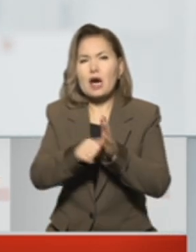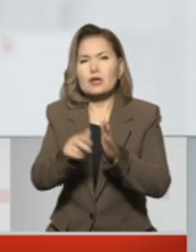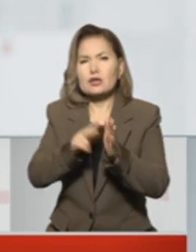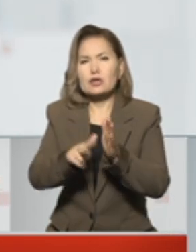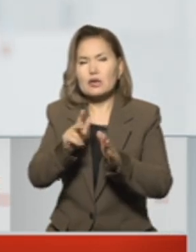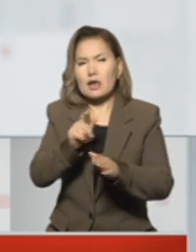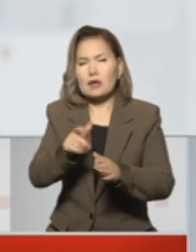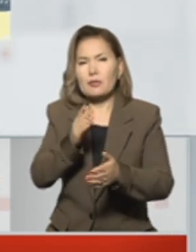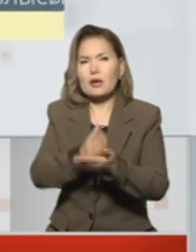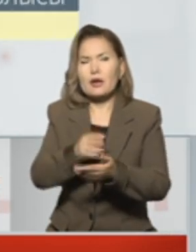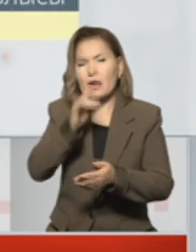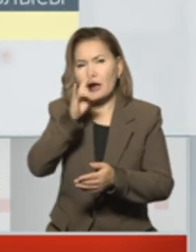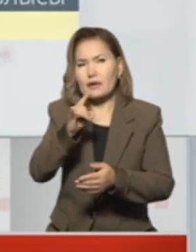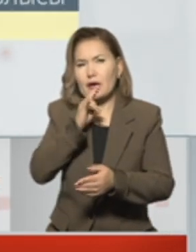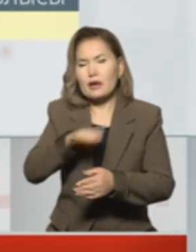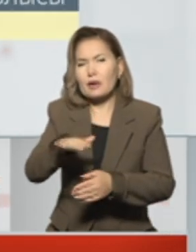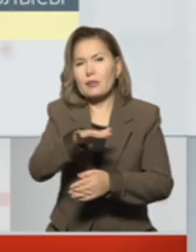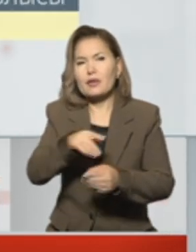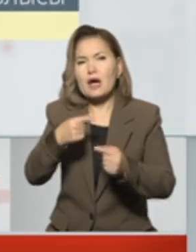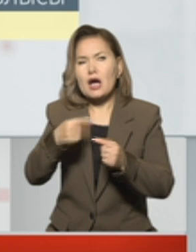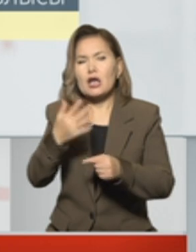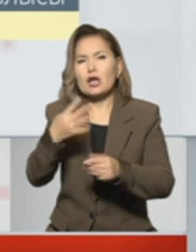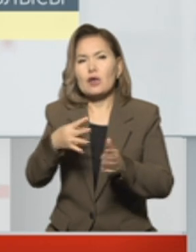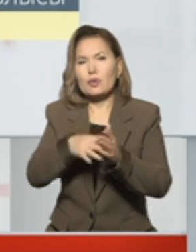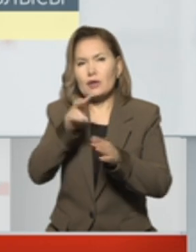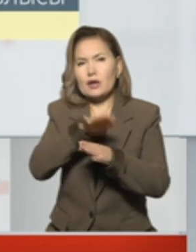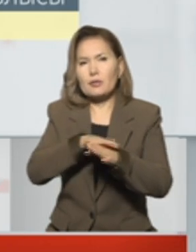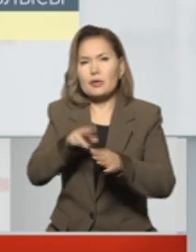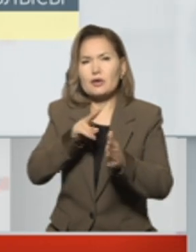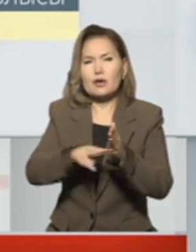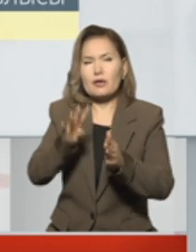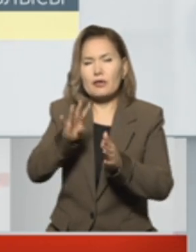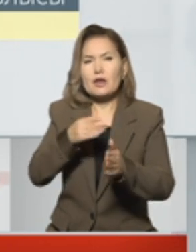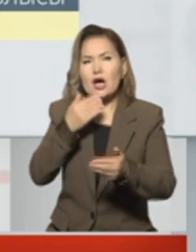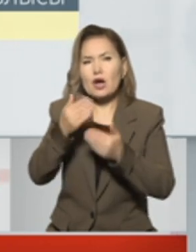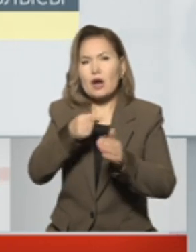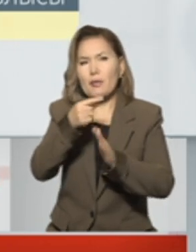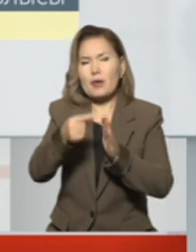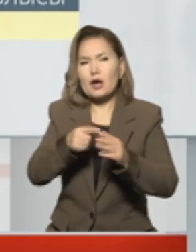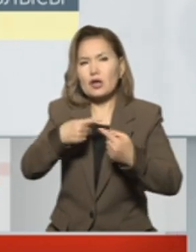12 244 683 адам бар. Ал Қазақстан аумағынан тыс 59 елде 74